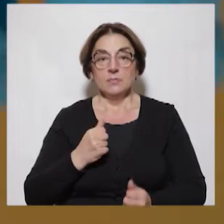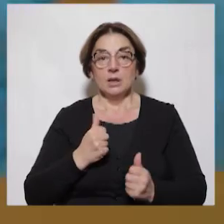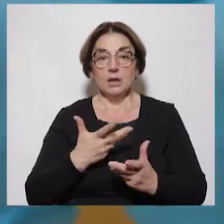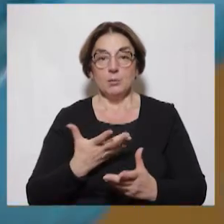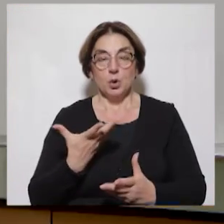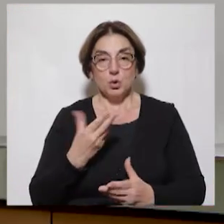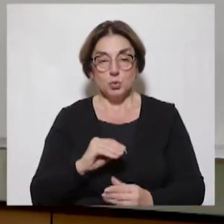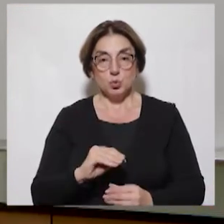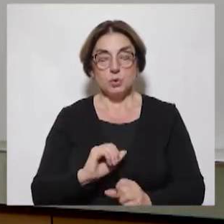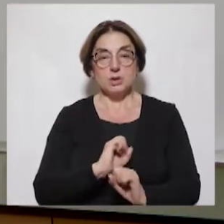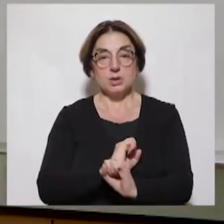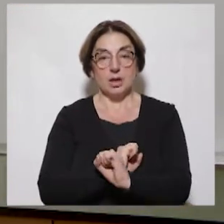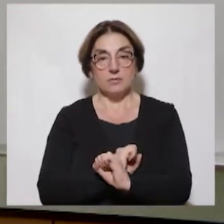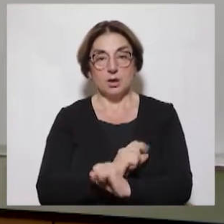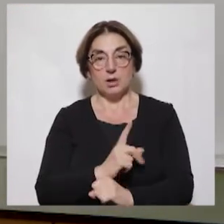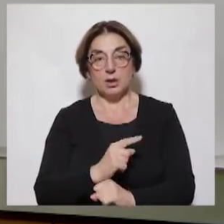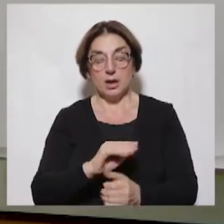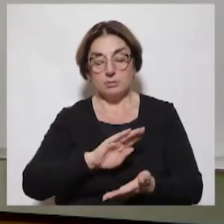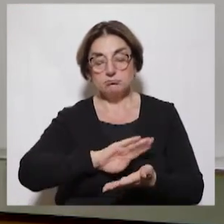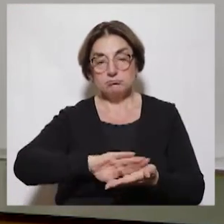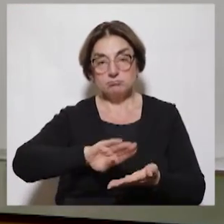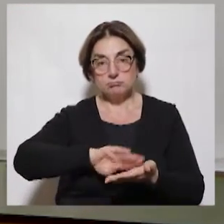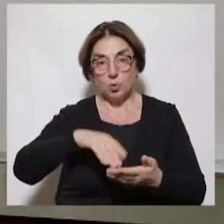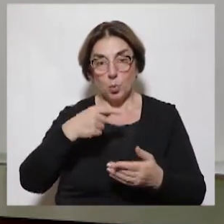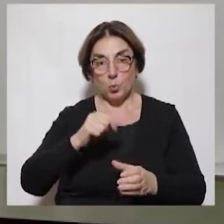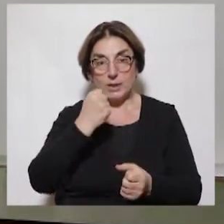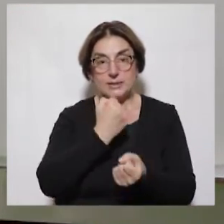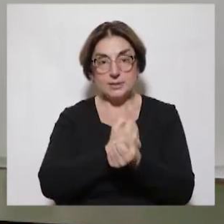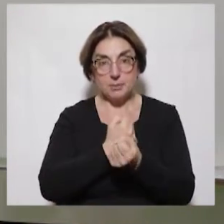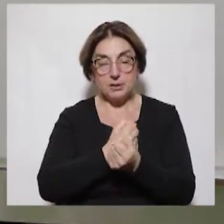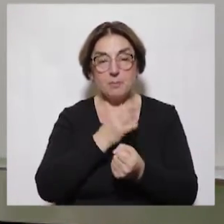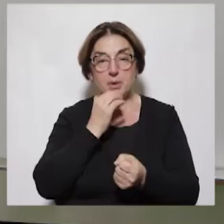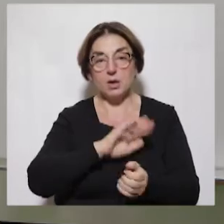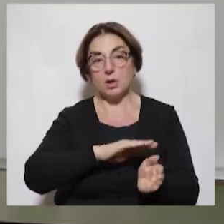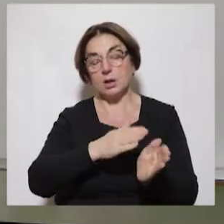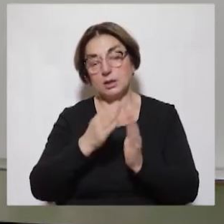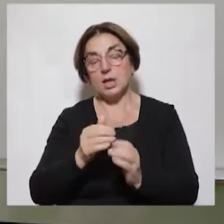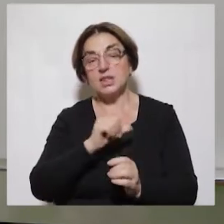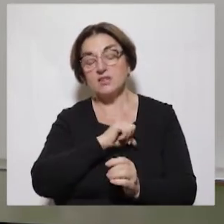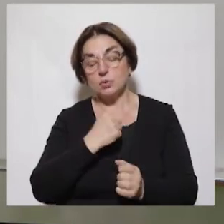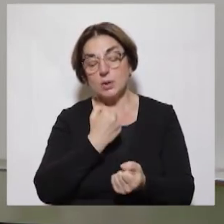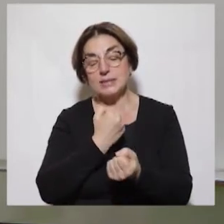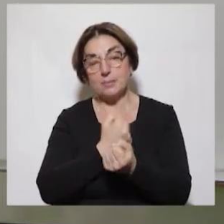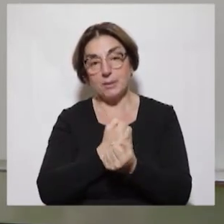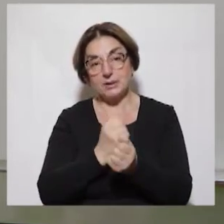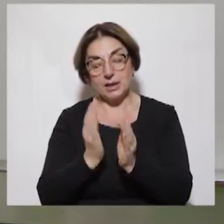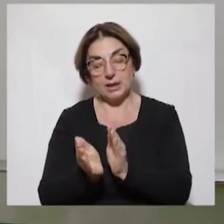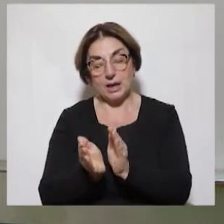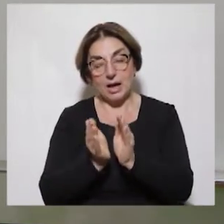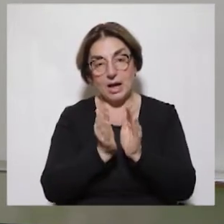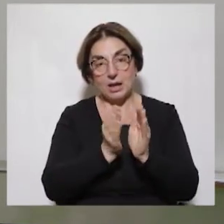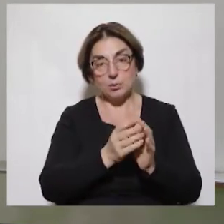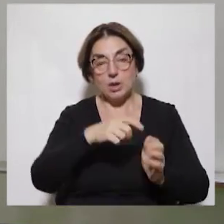რამოდენიმე წუთი პაუზას გავაკეთებ, დაახლოებით რომ გამოიხდება ეთილის სპირტი, შემდეგ მინდა გაჩვენოთ გადასვლა ეთილის სპირტიდან, როგორ